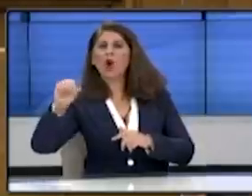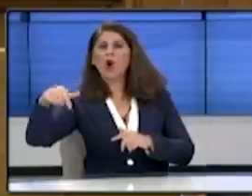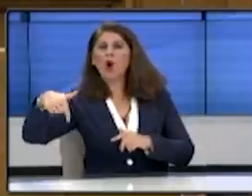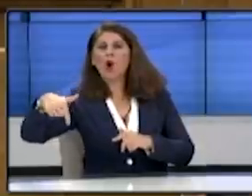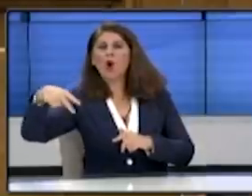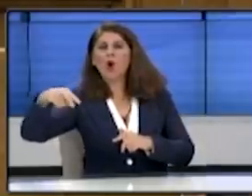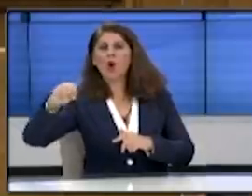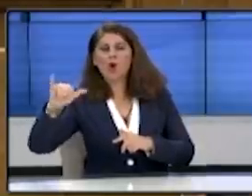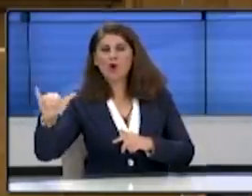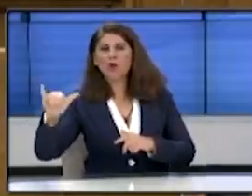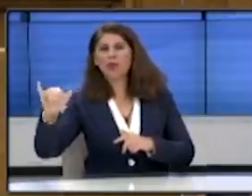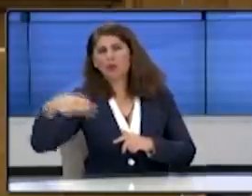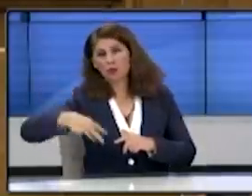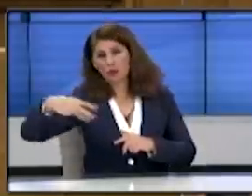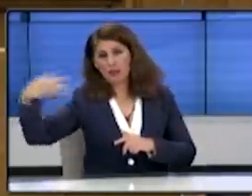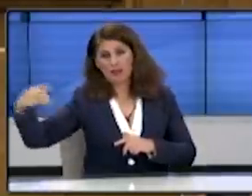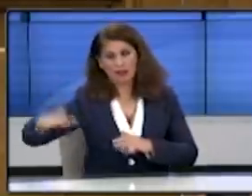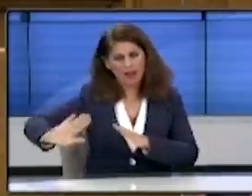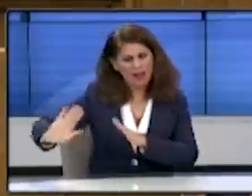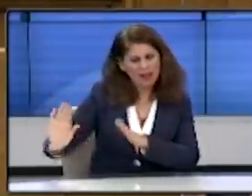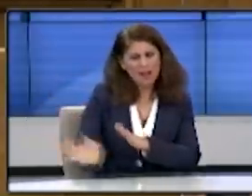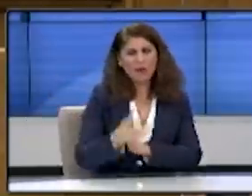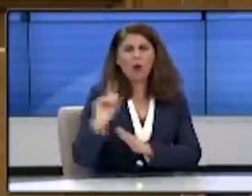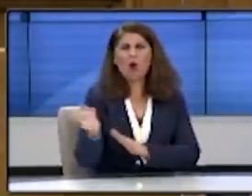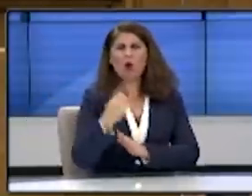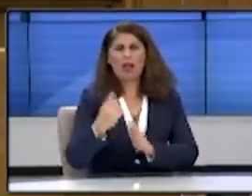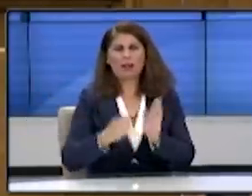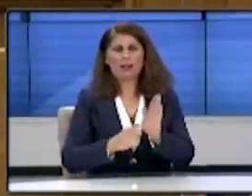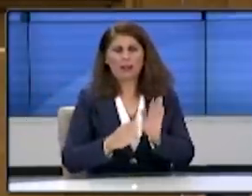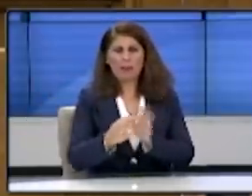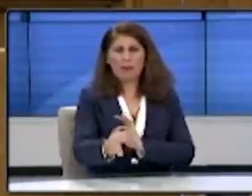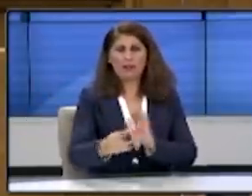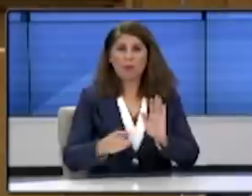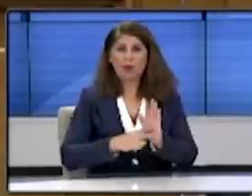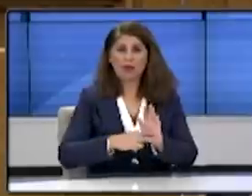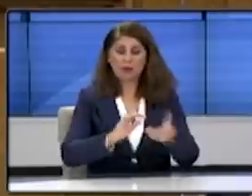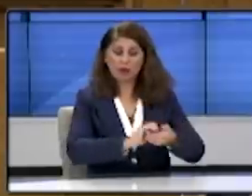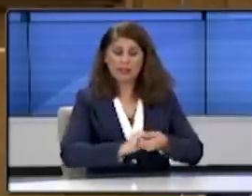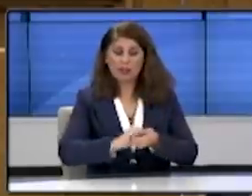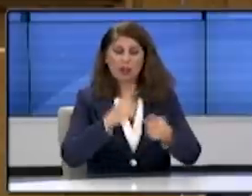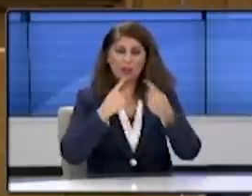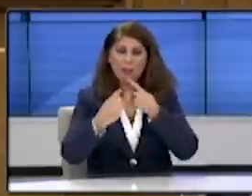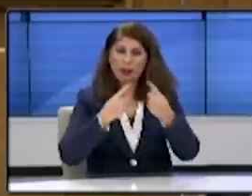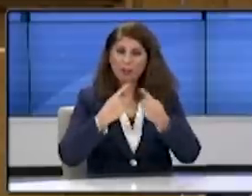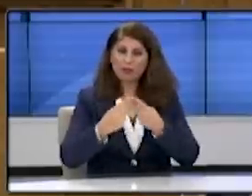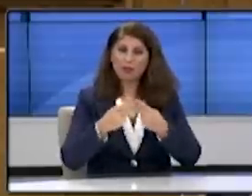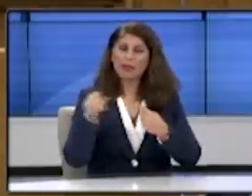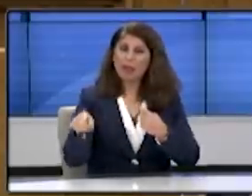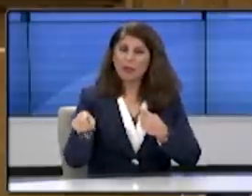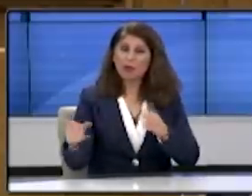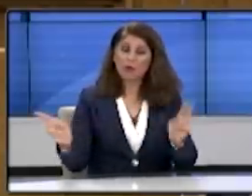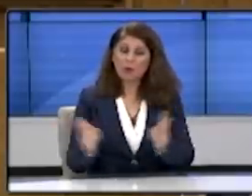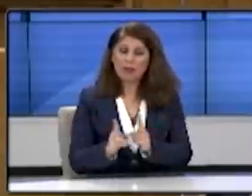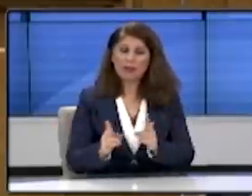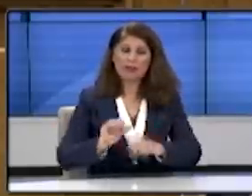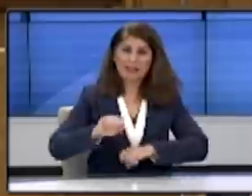να ξυλωθούν όλα τα μέτρα που απαγορεύουν συλλογικές διαπραγματεύσεις, αλλά και εκείνων που